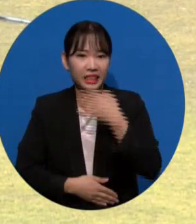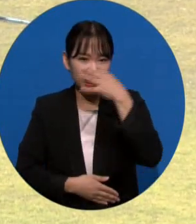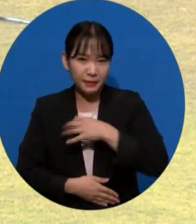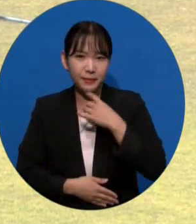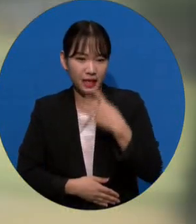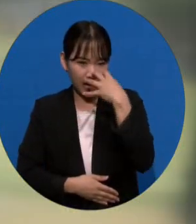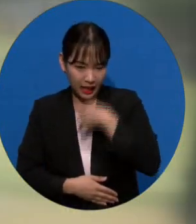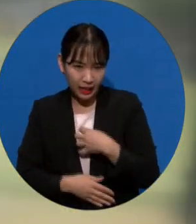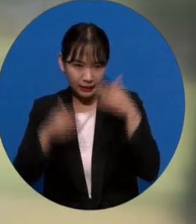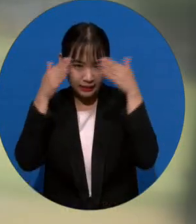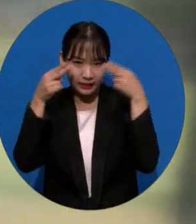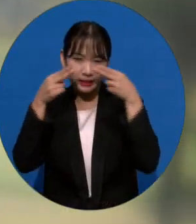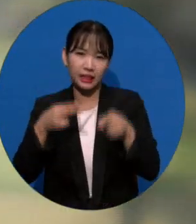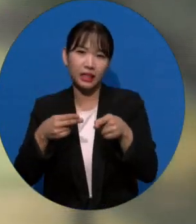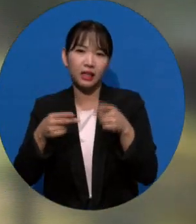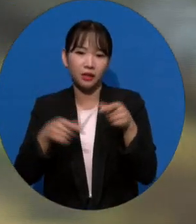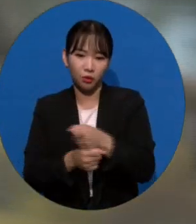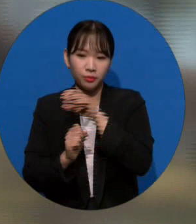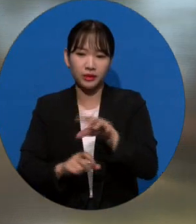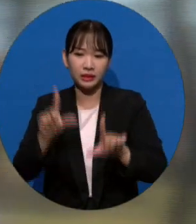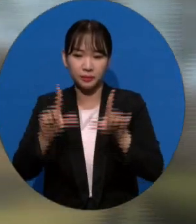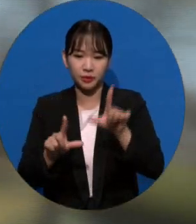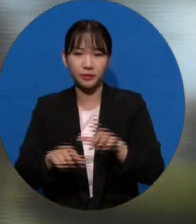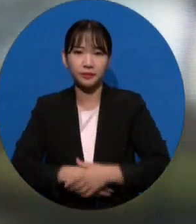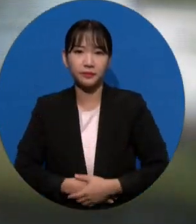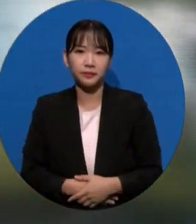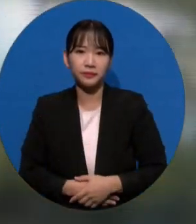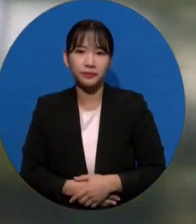만 취하고 있는 것이 골프장 들의 현 주소입니다 mbc 뉴스 김진선 미아